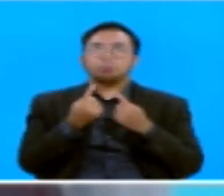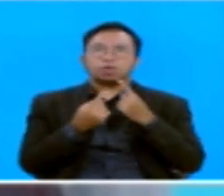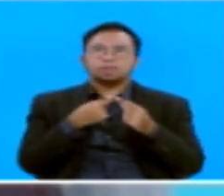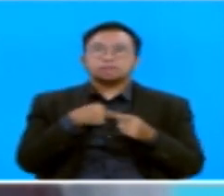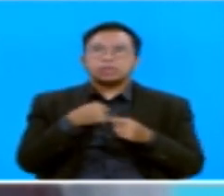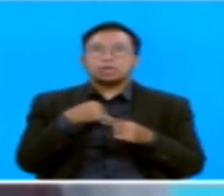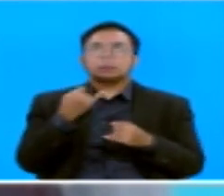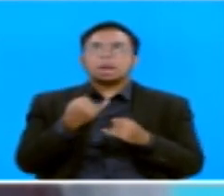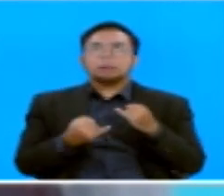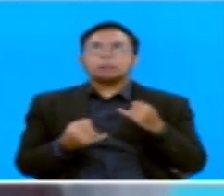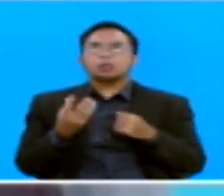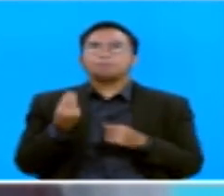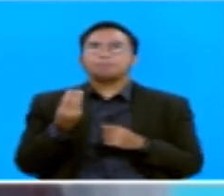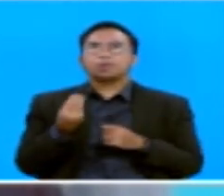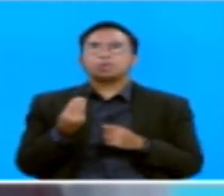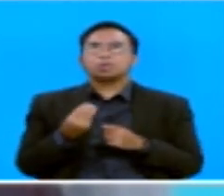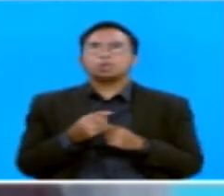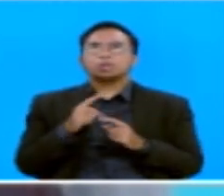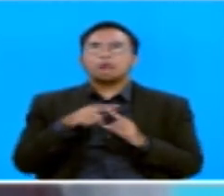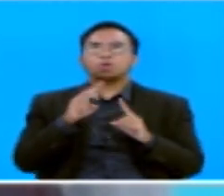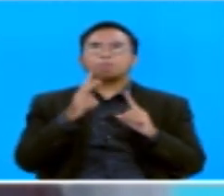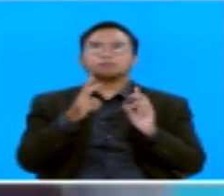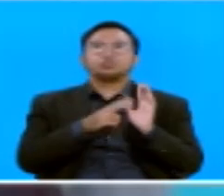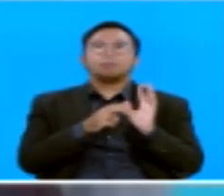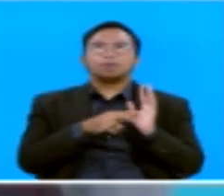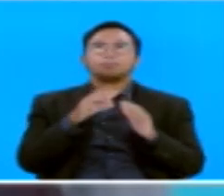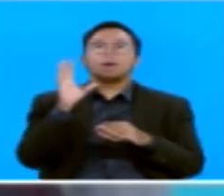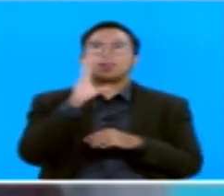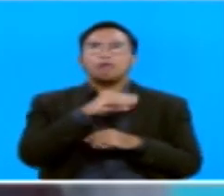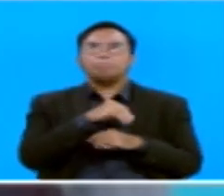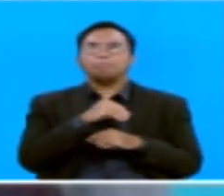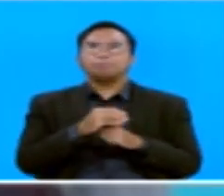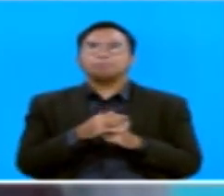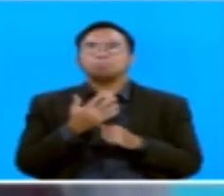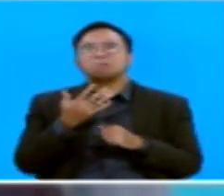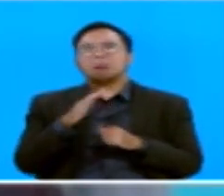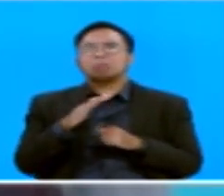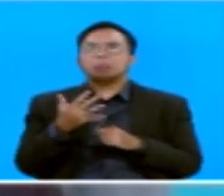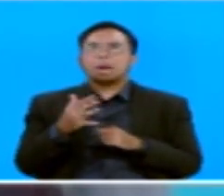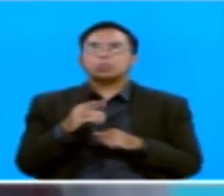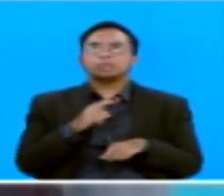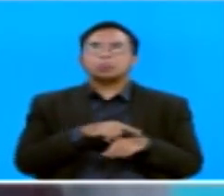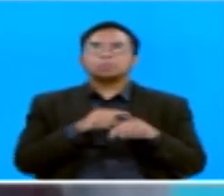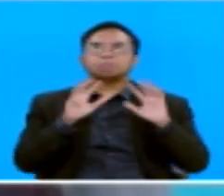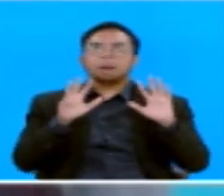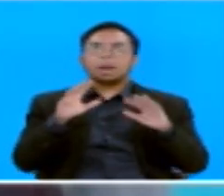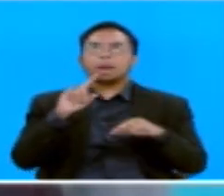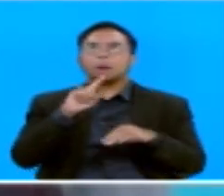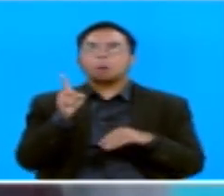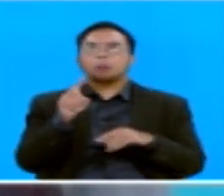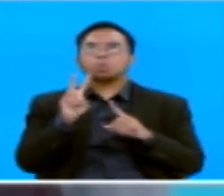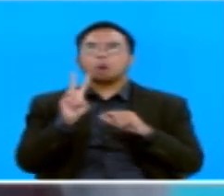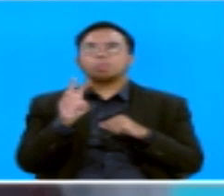itu tanggal 12 November malam. Sekitar jam 9 lebih 25 menit,